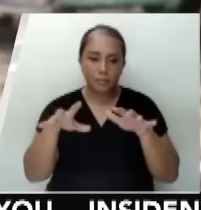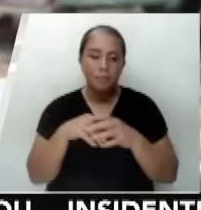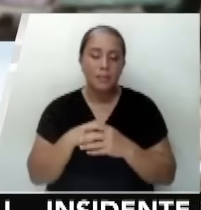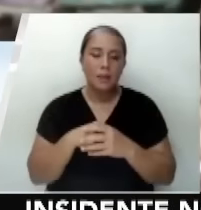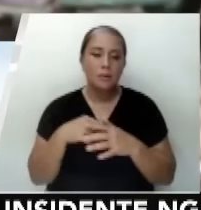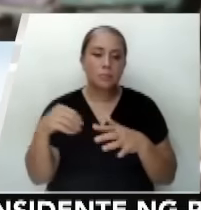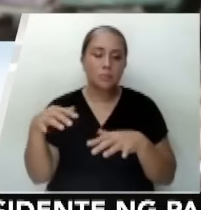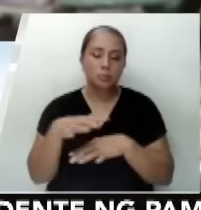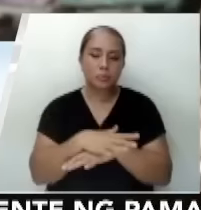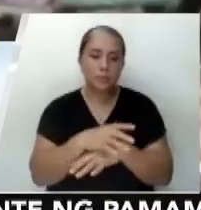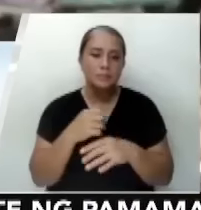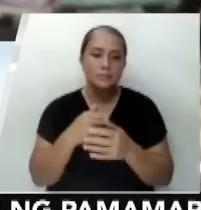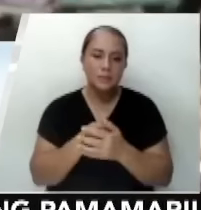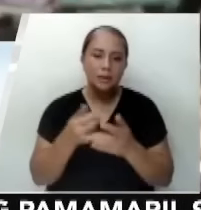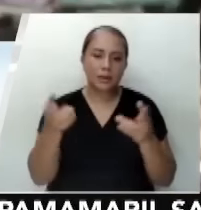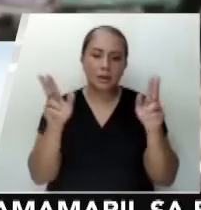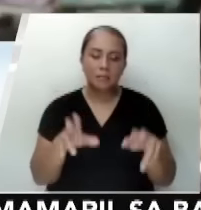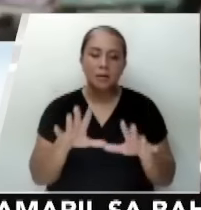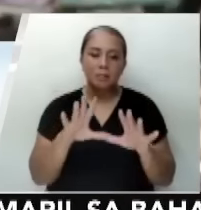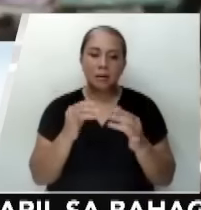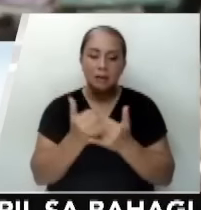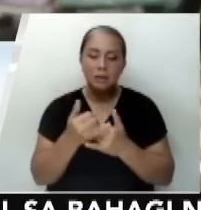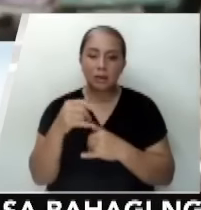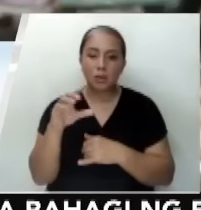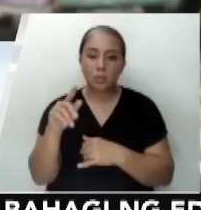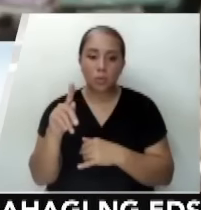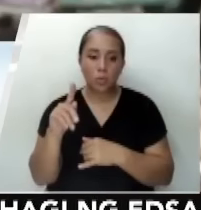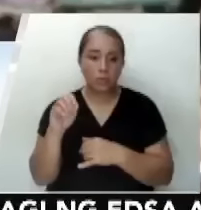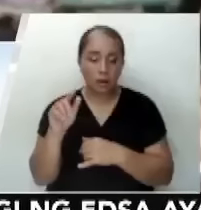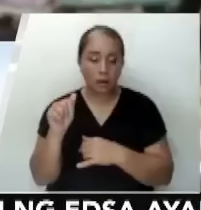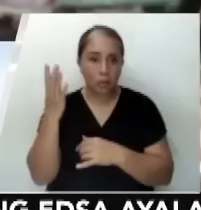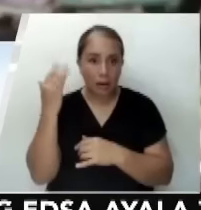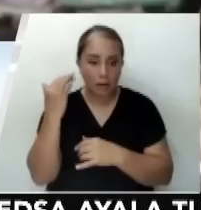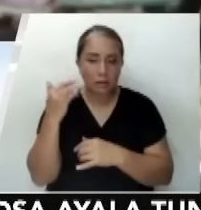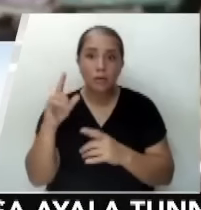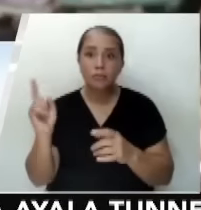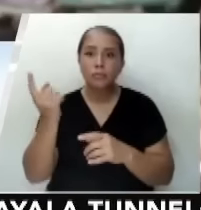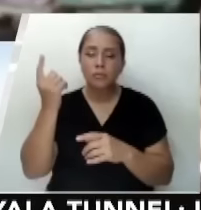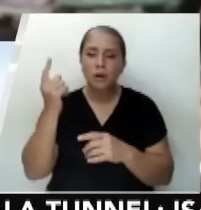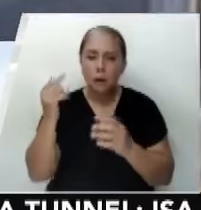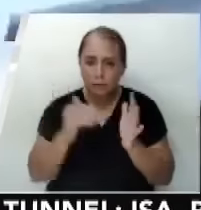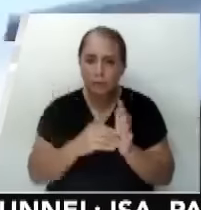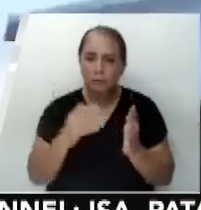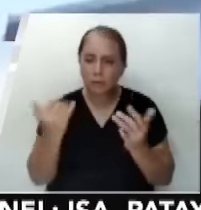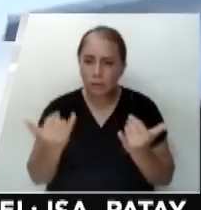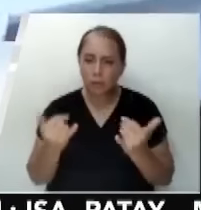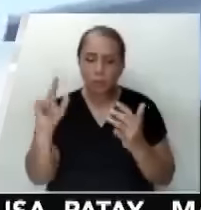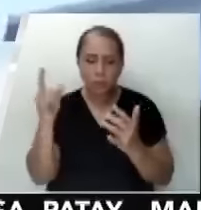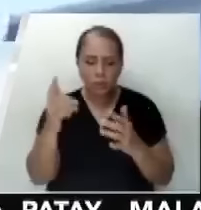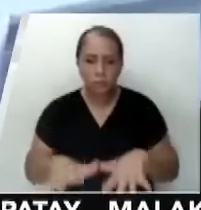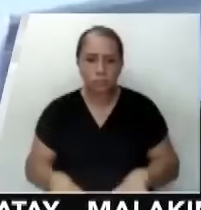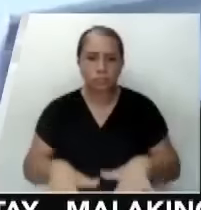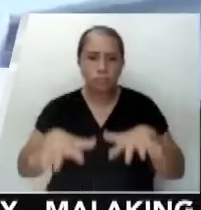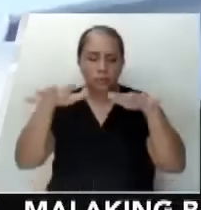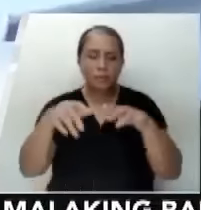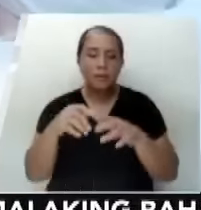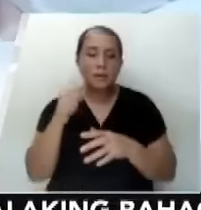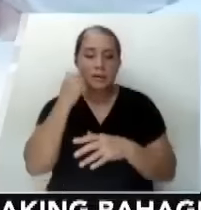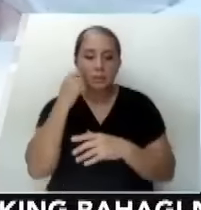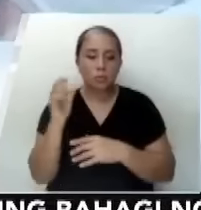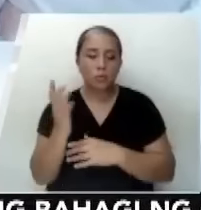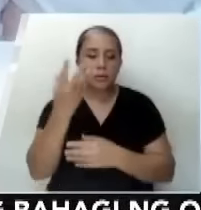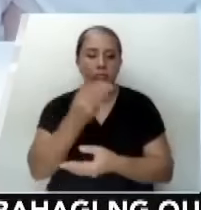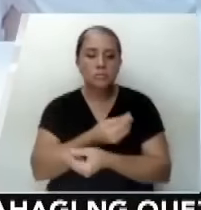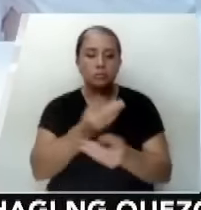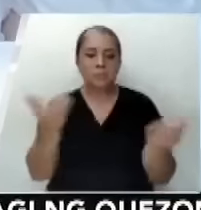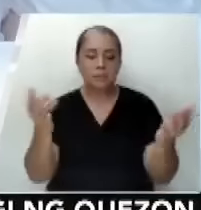ang nangyari po sa Barangay Cota. Kasi po, ngayon lang po uli na tumaas po ng ganito kataas. Kaninang umaga, namahagi rin ang GMA